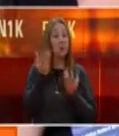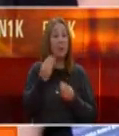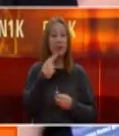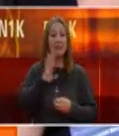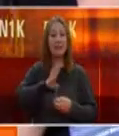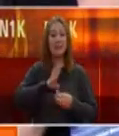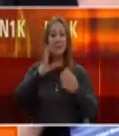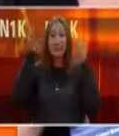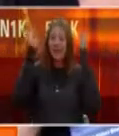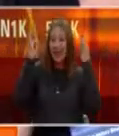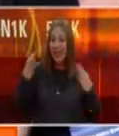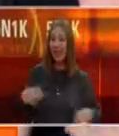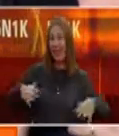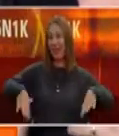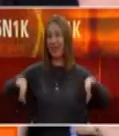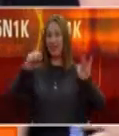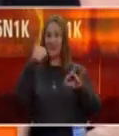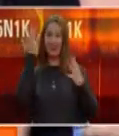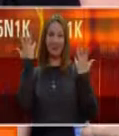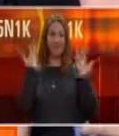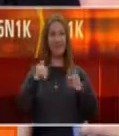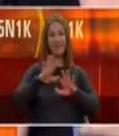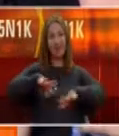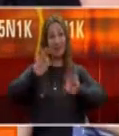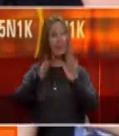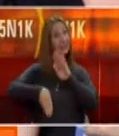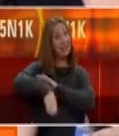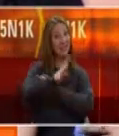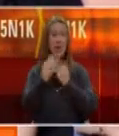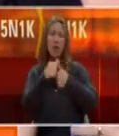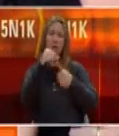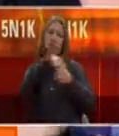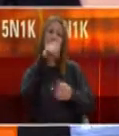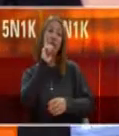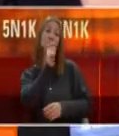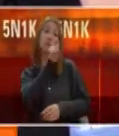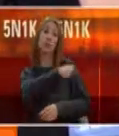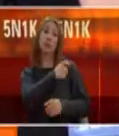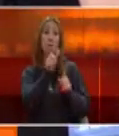kızımız teliyle, duayla, beyaz gelinliyle evimizden çıksın da eşinin işte namusu